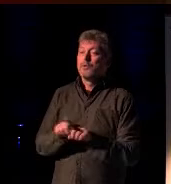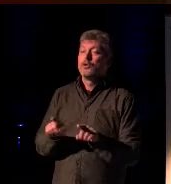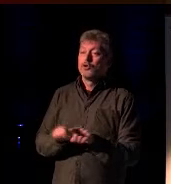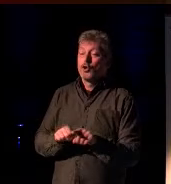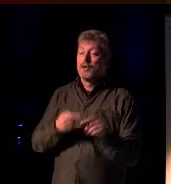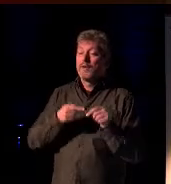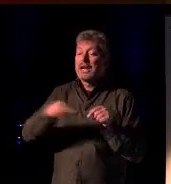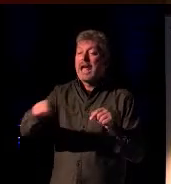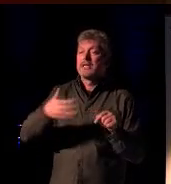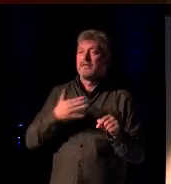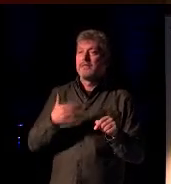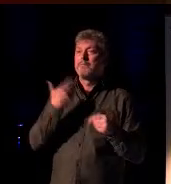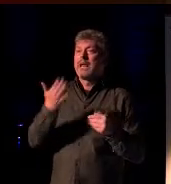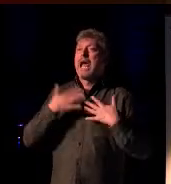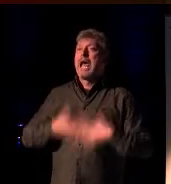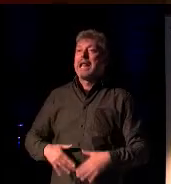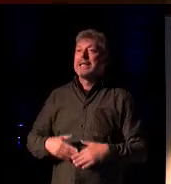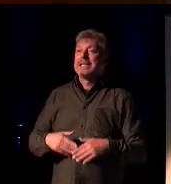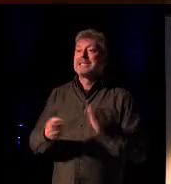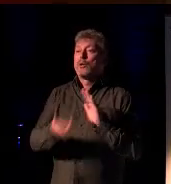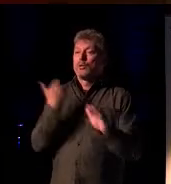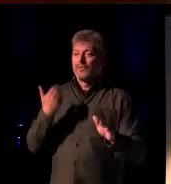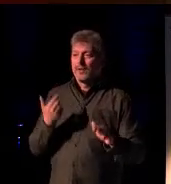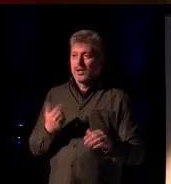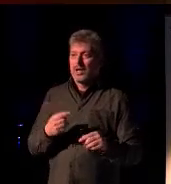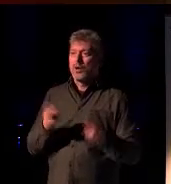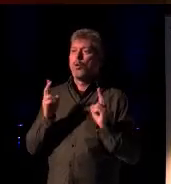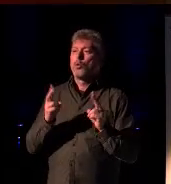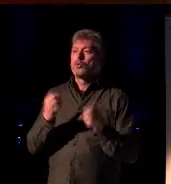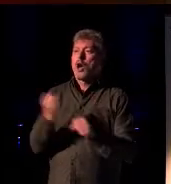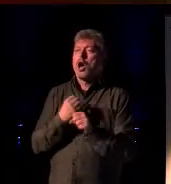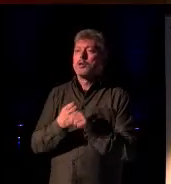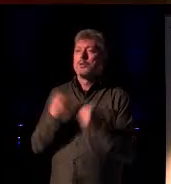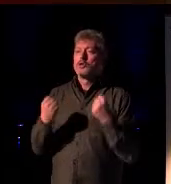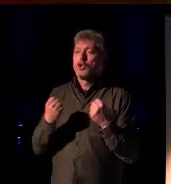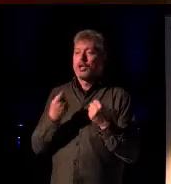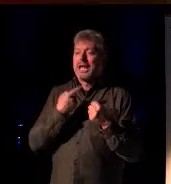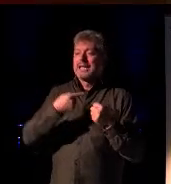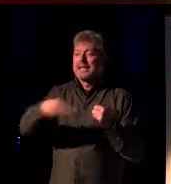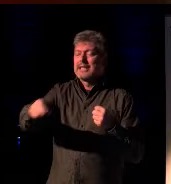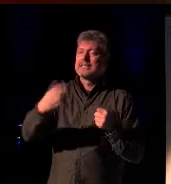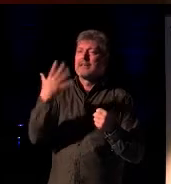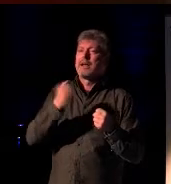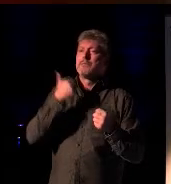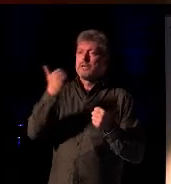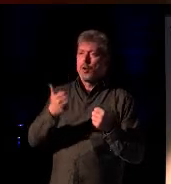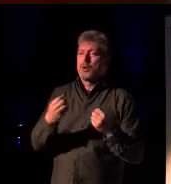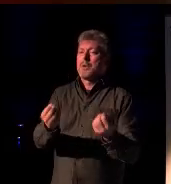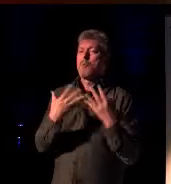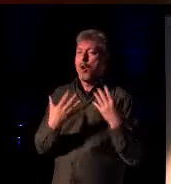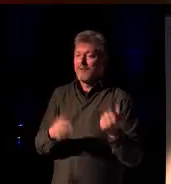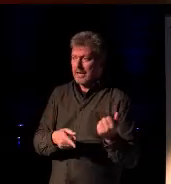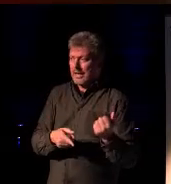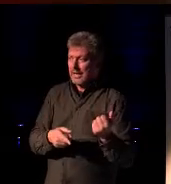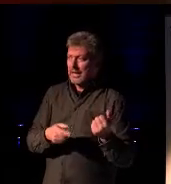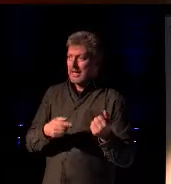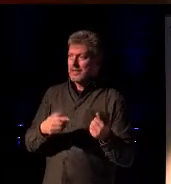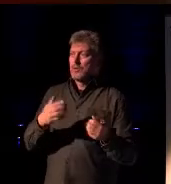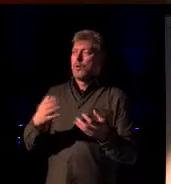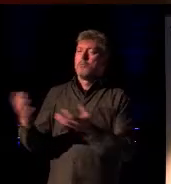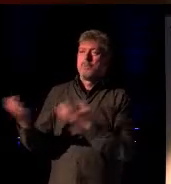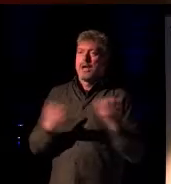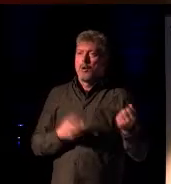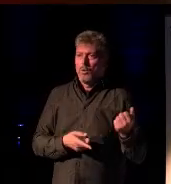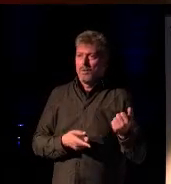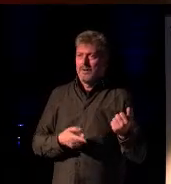av livet. Det påvirker arbeidsstyrken de neste 50 årene, og behovene for velferdstjenester resten av livet, også